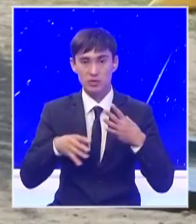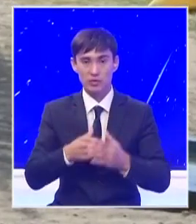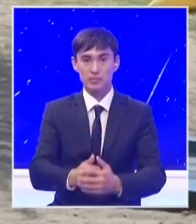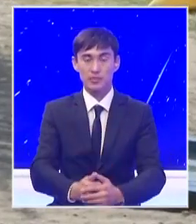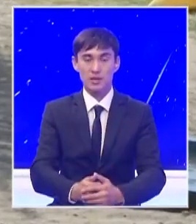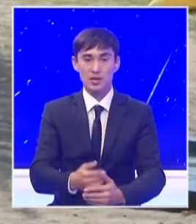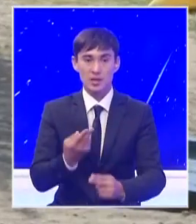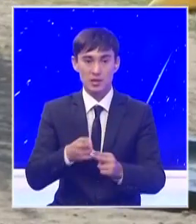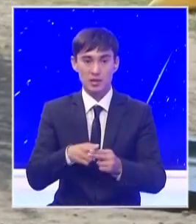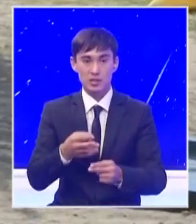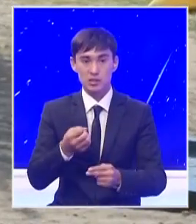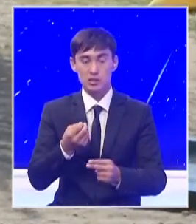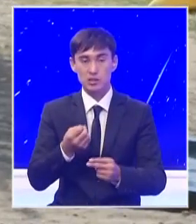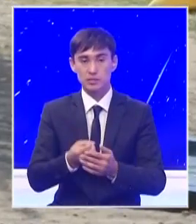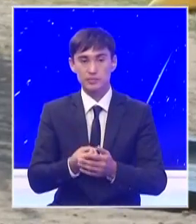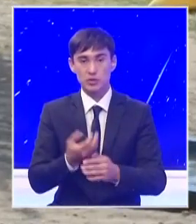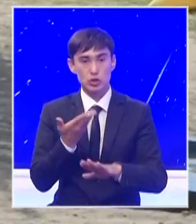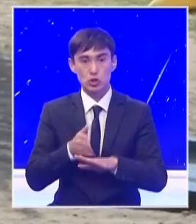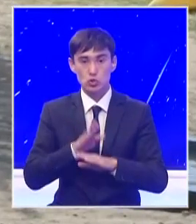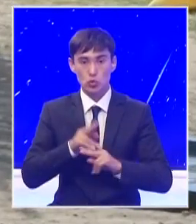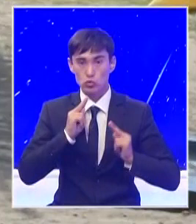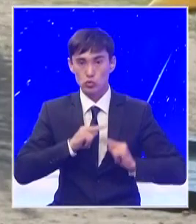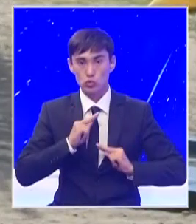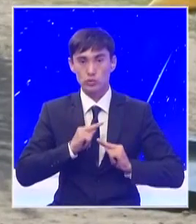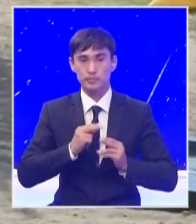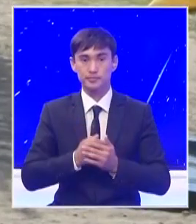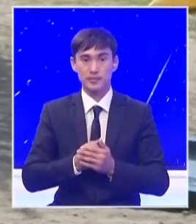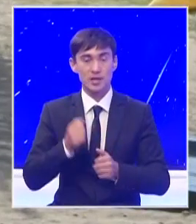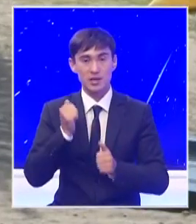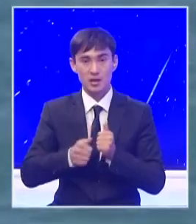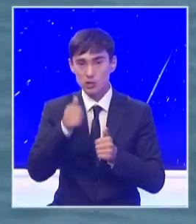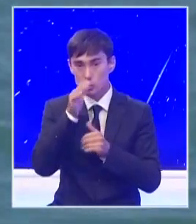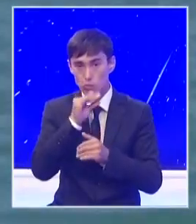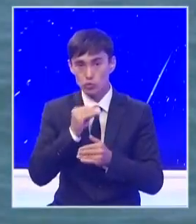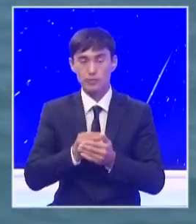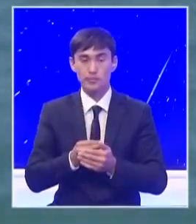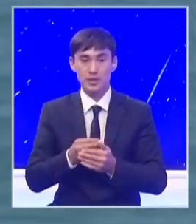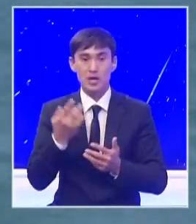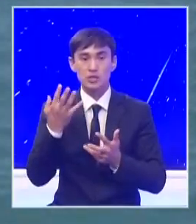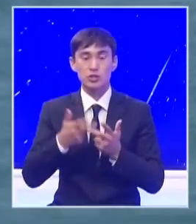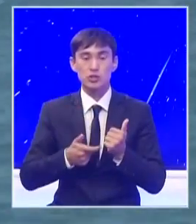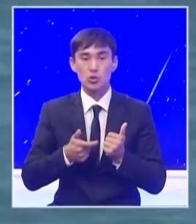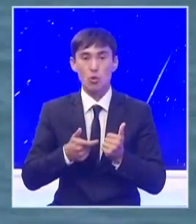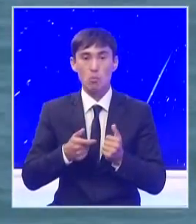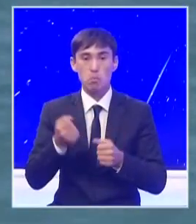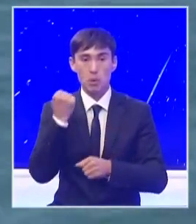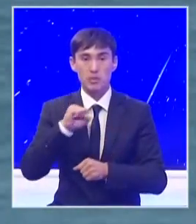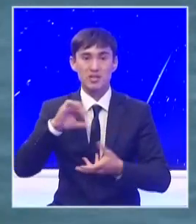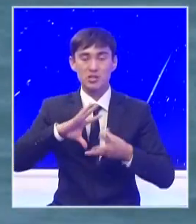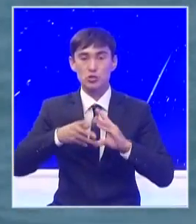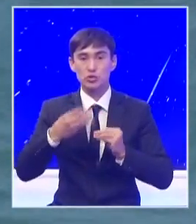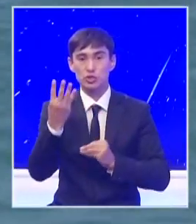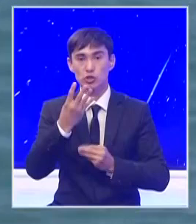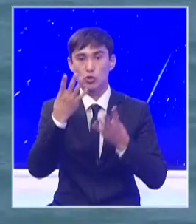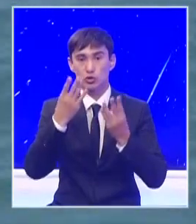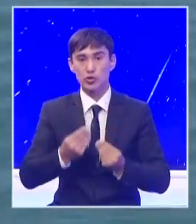И это, конечно, очень тяжелый труд, и не каждый сможет. число победителей и призеров по результатам 4